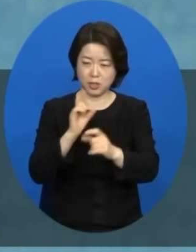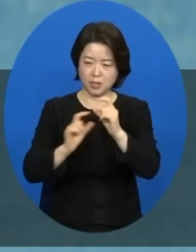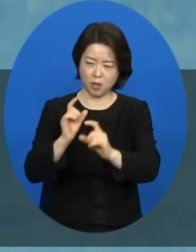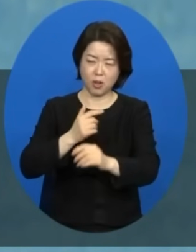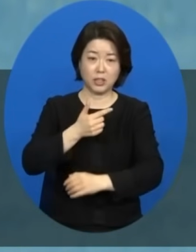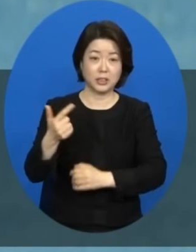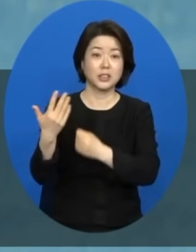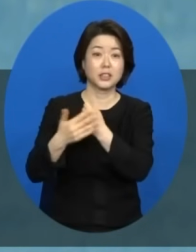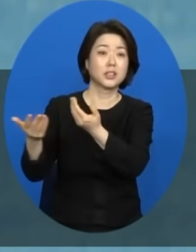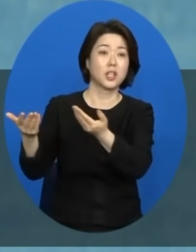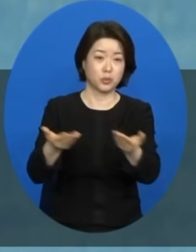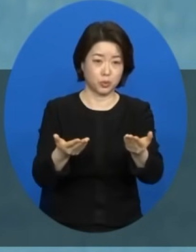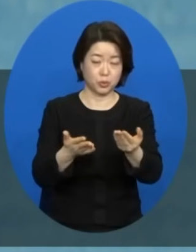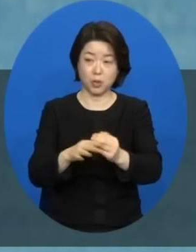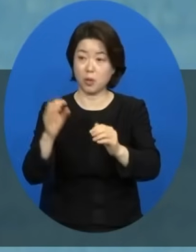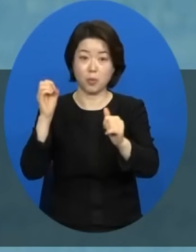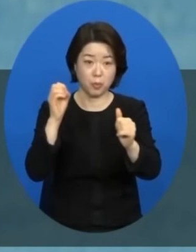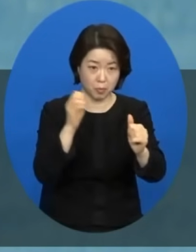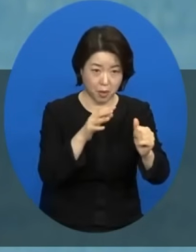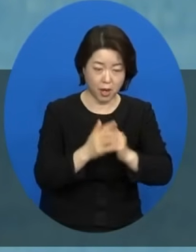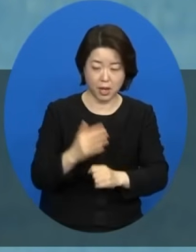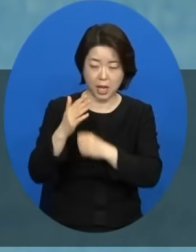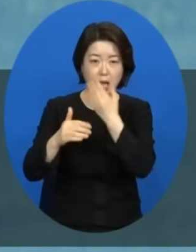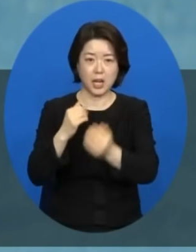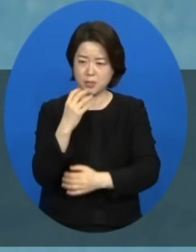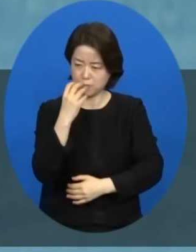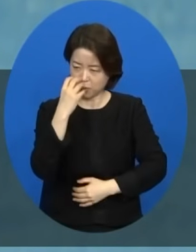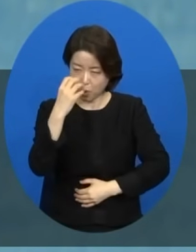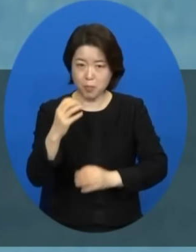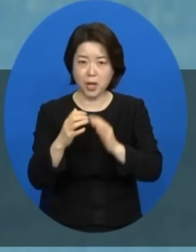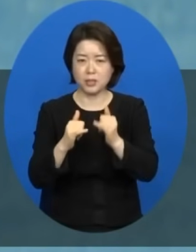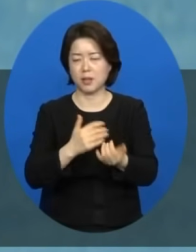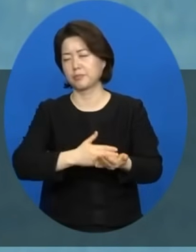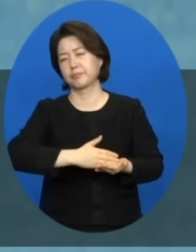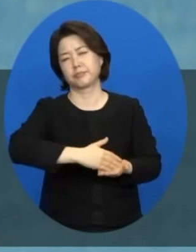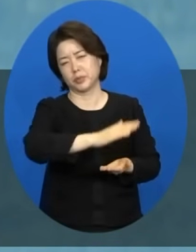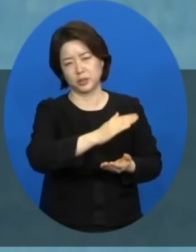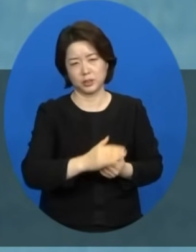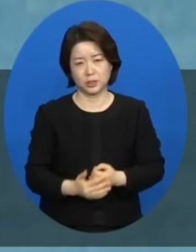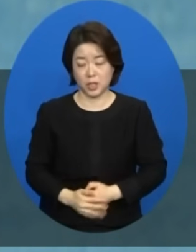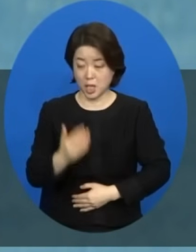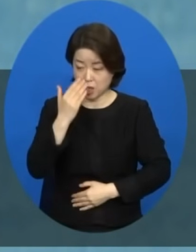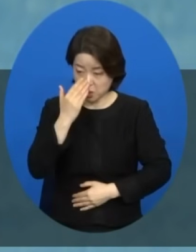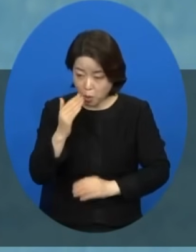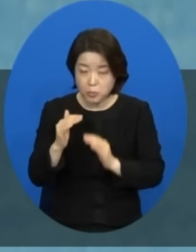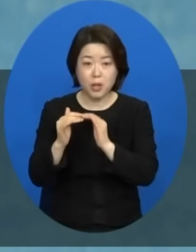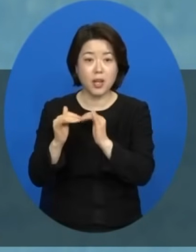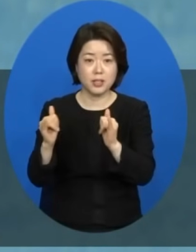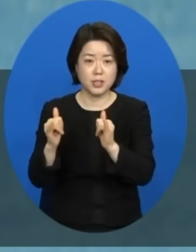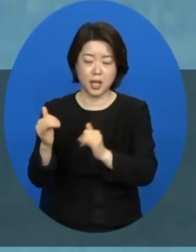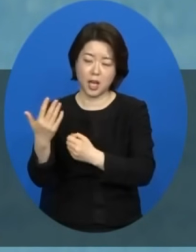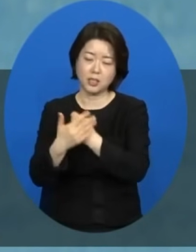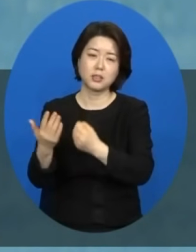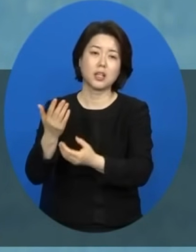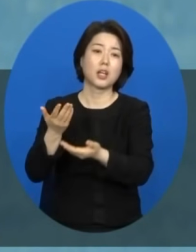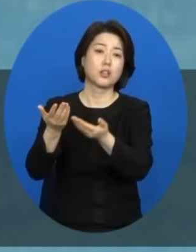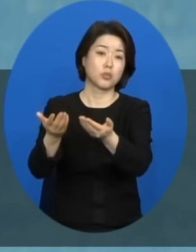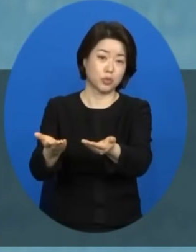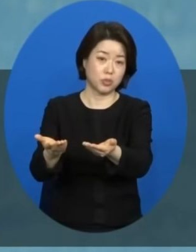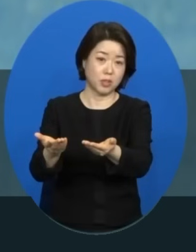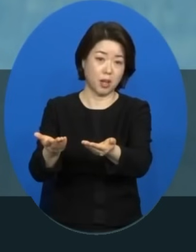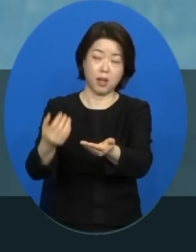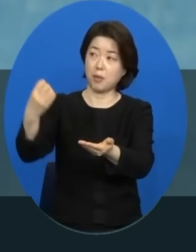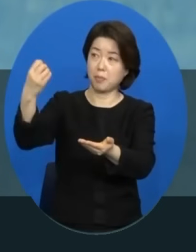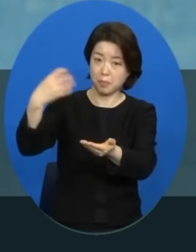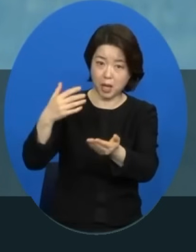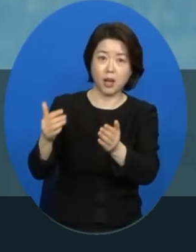주시나니 그러므로 일렀을 때 하나님이 교만한 자를 물리치시고 겸손한 자에게 은혜를 주신다